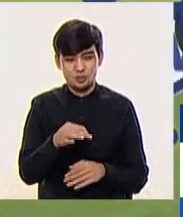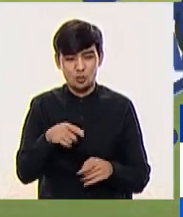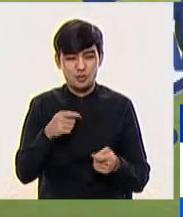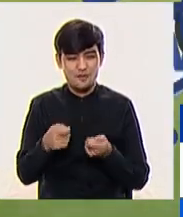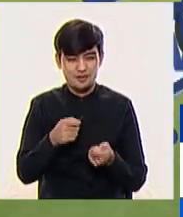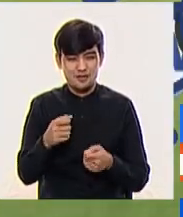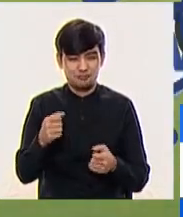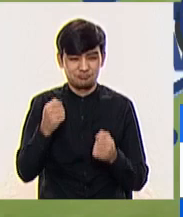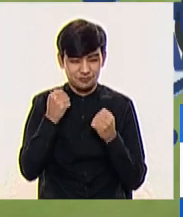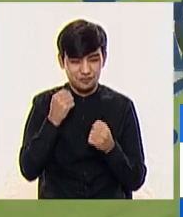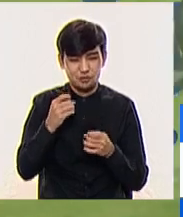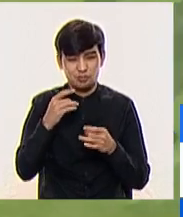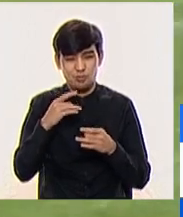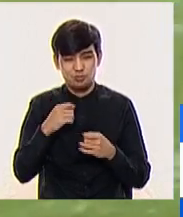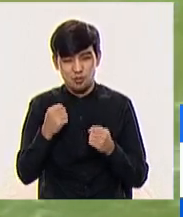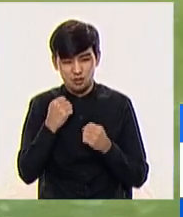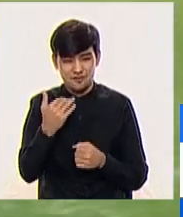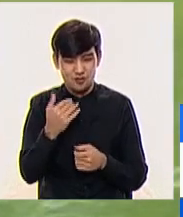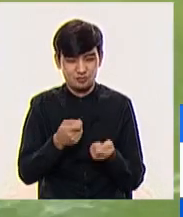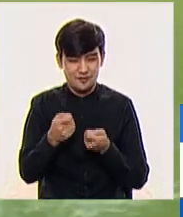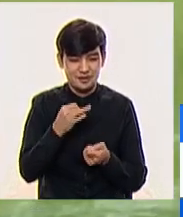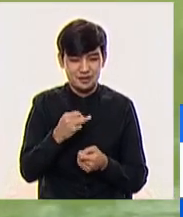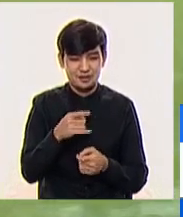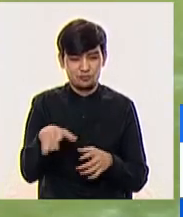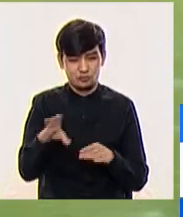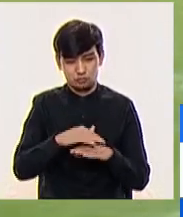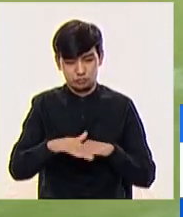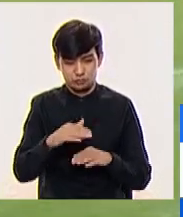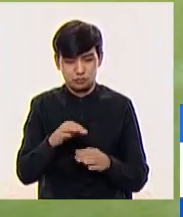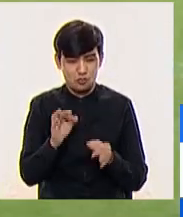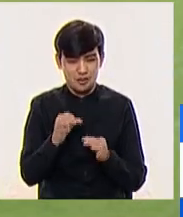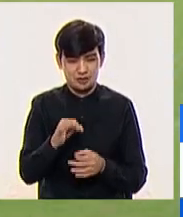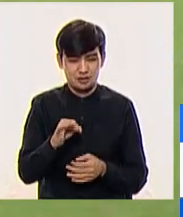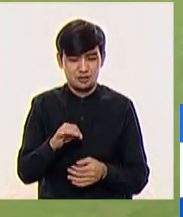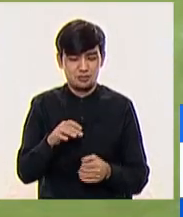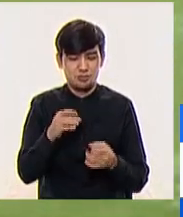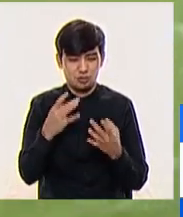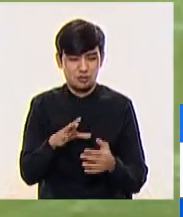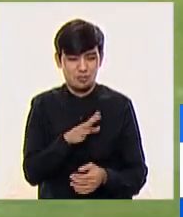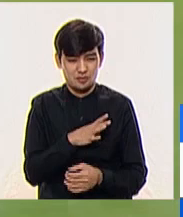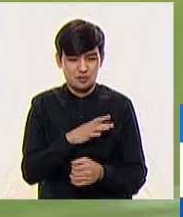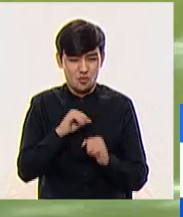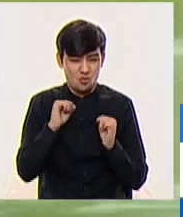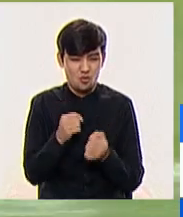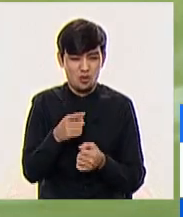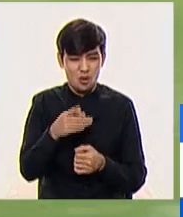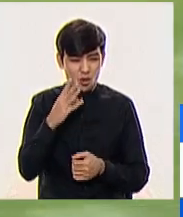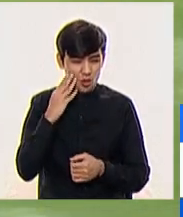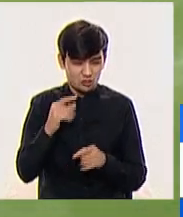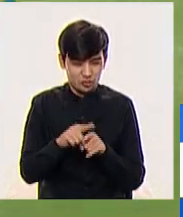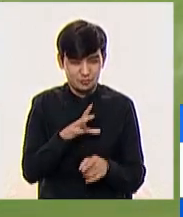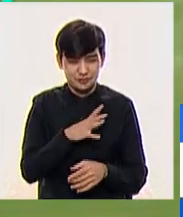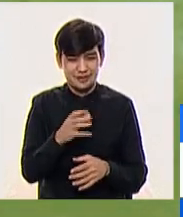и спорта сообщили, что дренажная система стадиона в порядке. Просто было слишком холодно. Поле замерзло и не